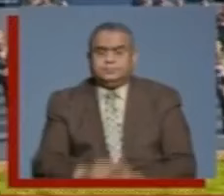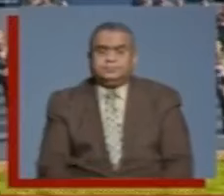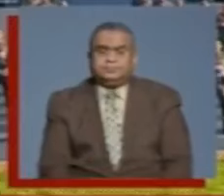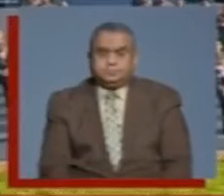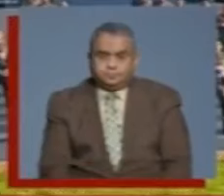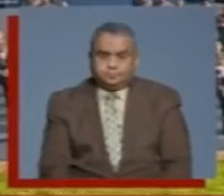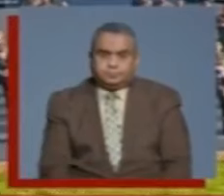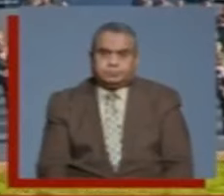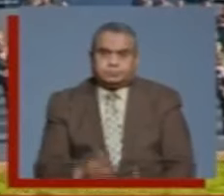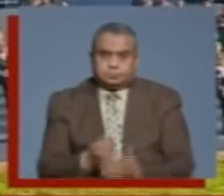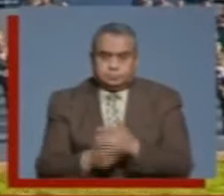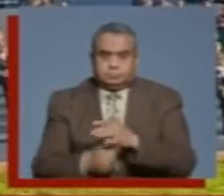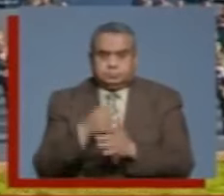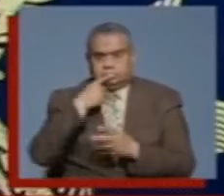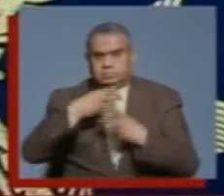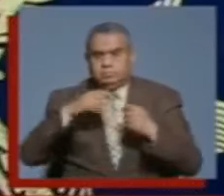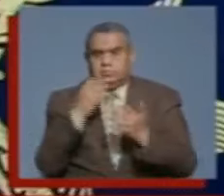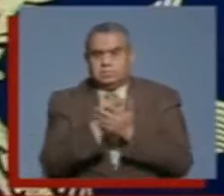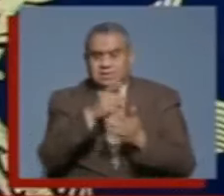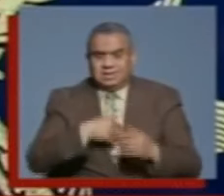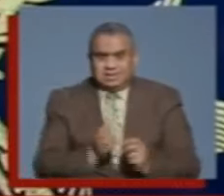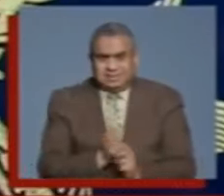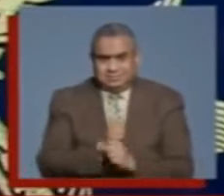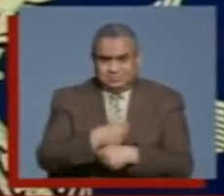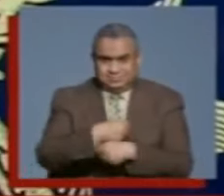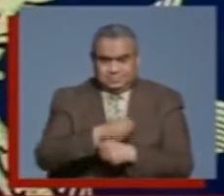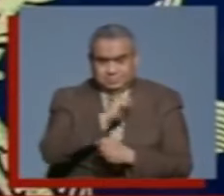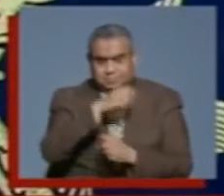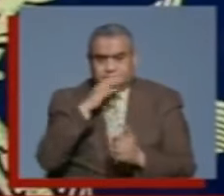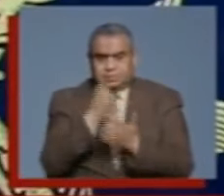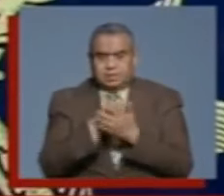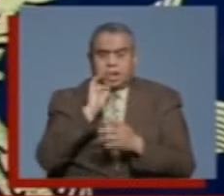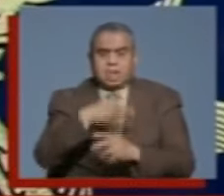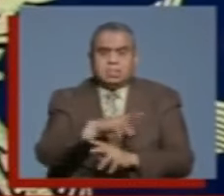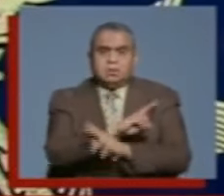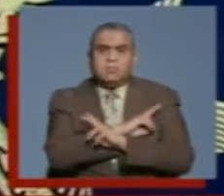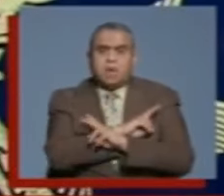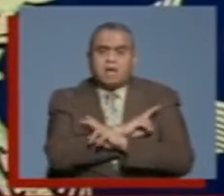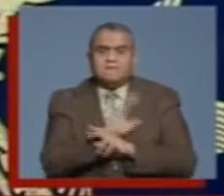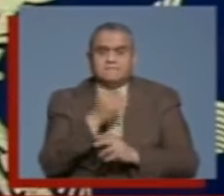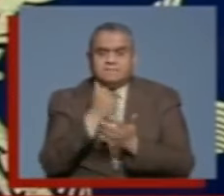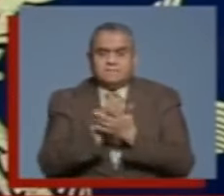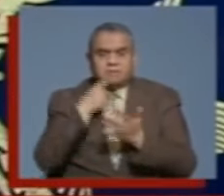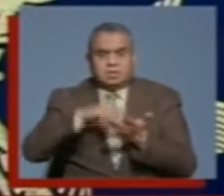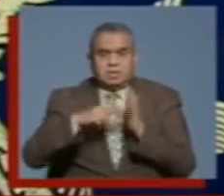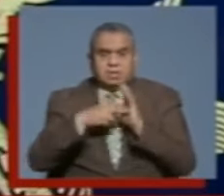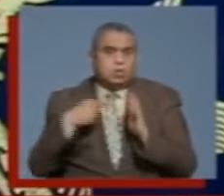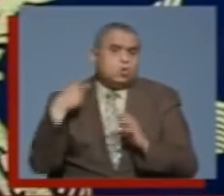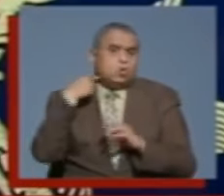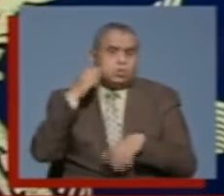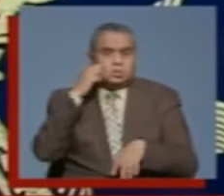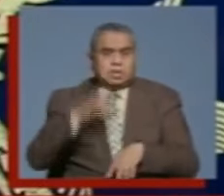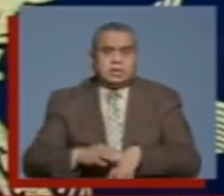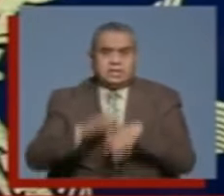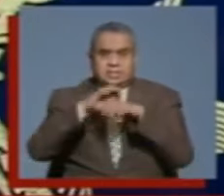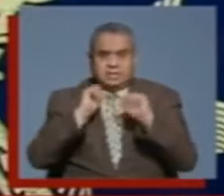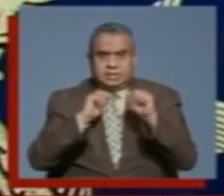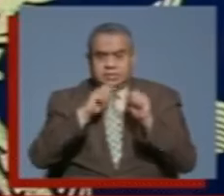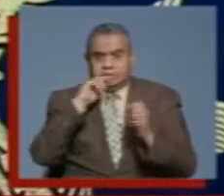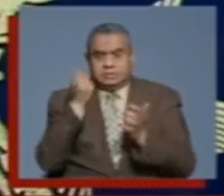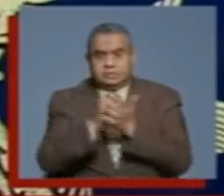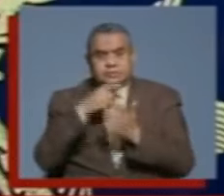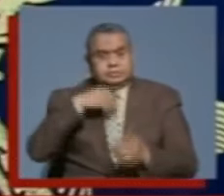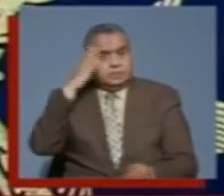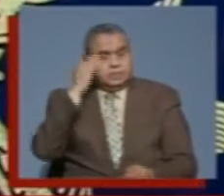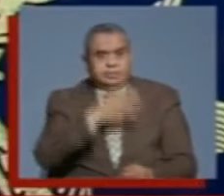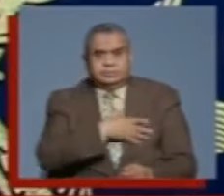ويبقى في احتياجات والمجاعة دي يتوقف حد لتأثيرها على الناس، وأيضا السماح للناس اللي